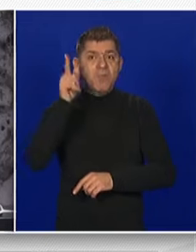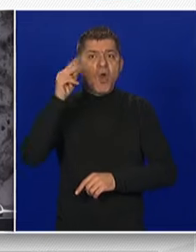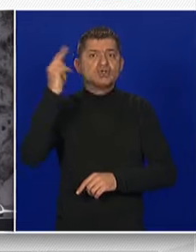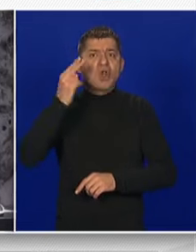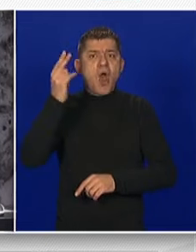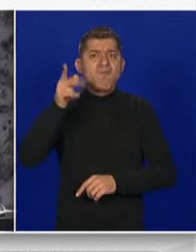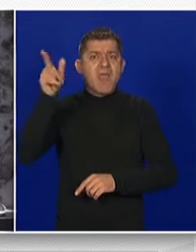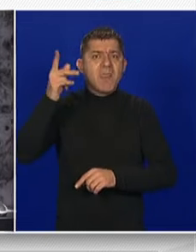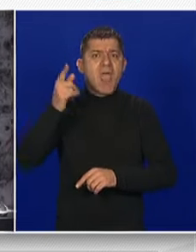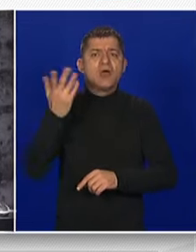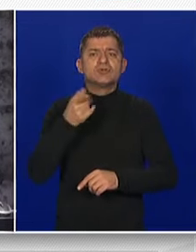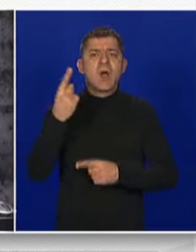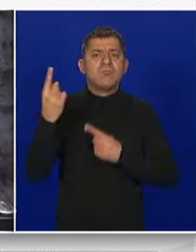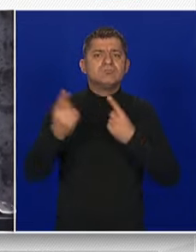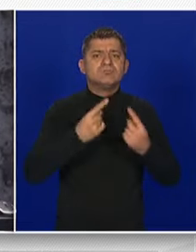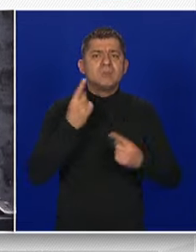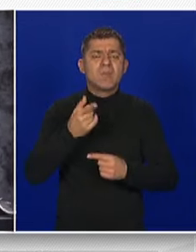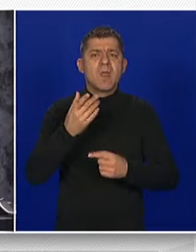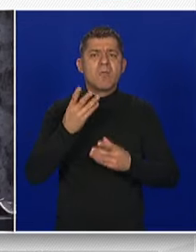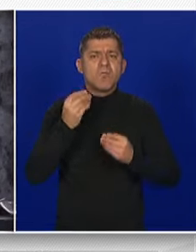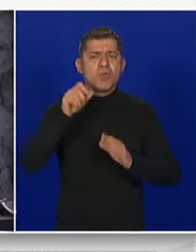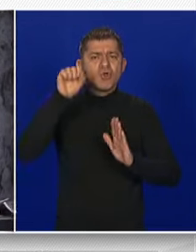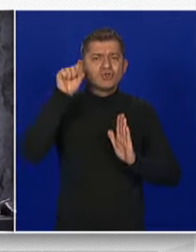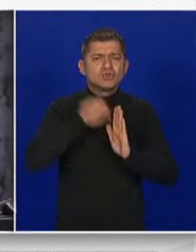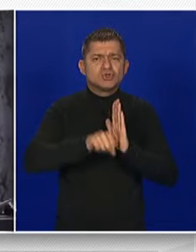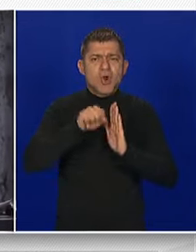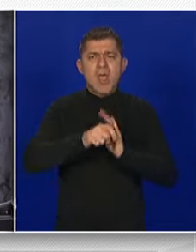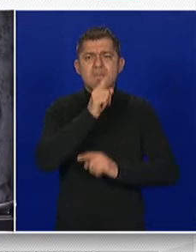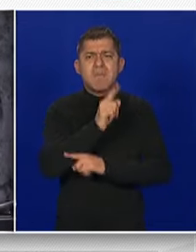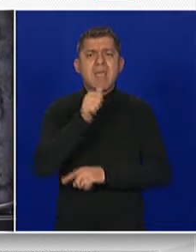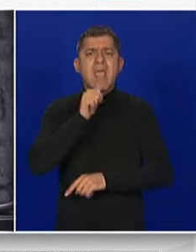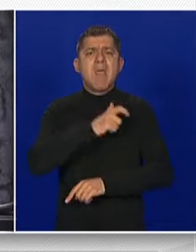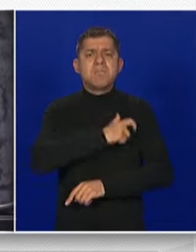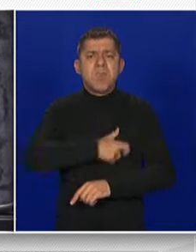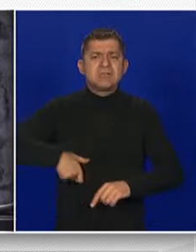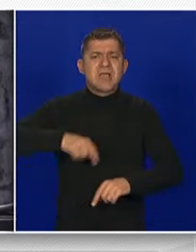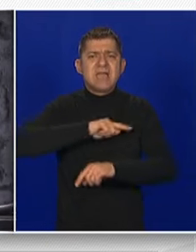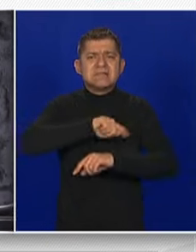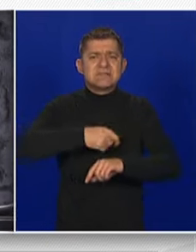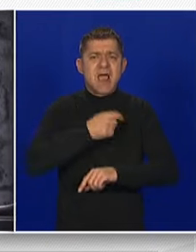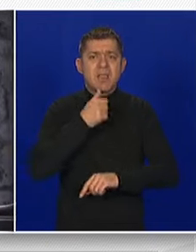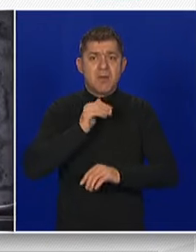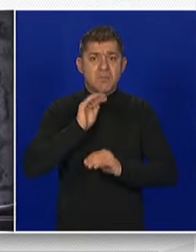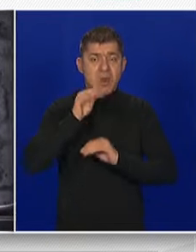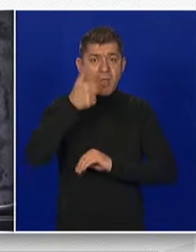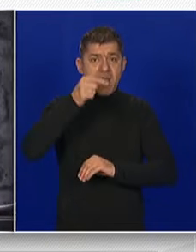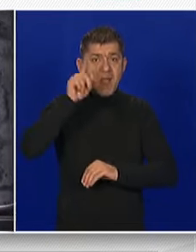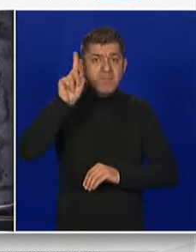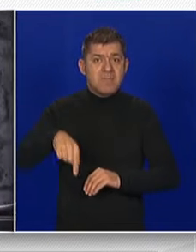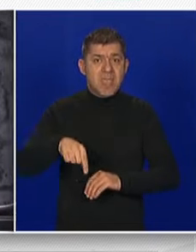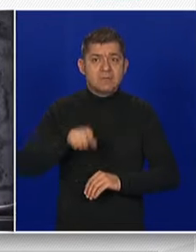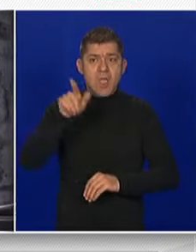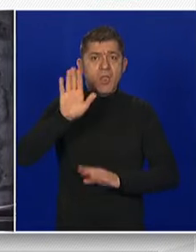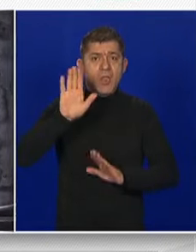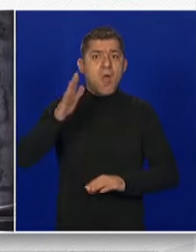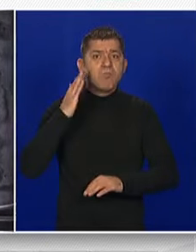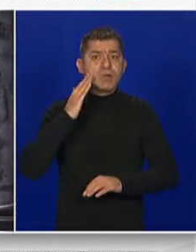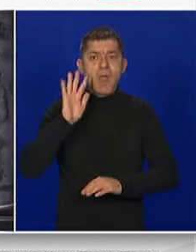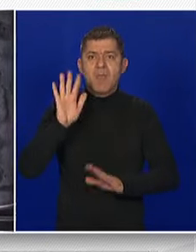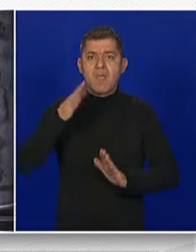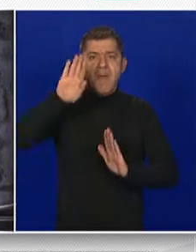unatoč brojnim restriktivnim mjerama, pa i policijskom satu, preko mjesec dana njihov broj ne